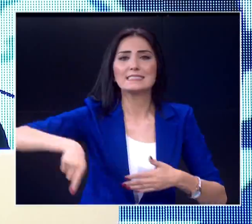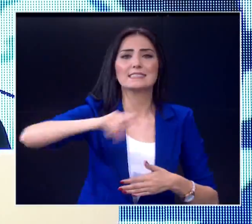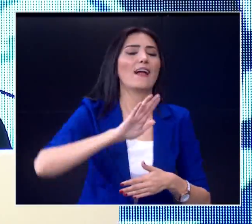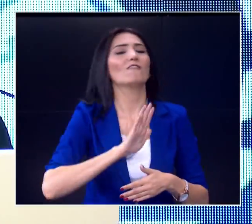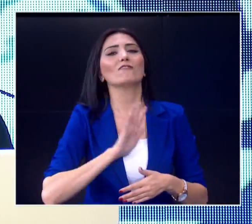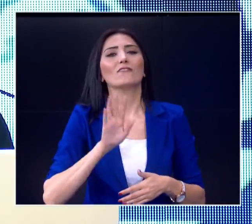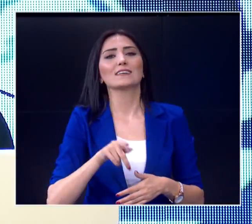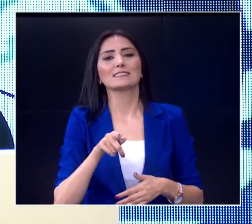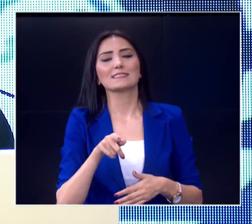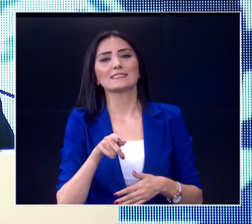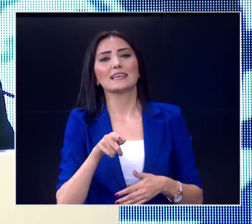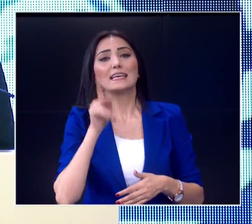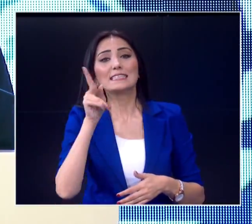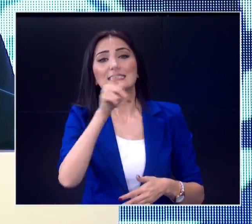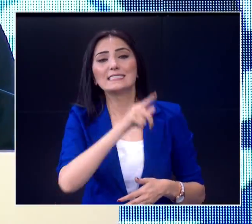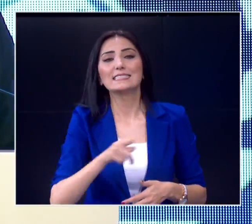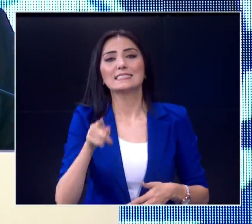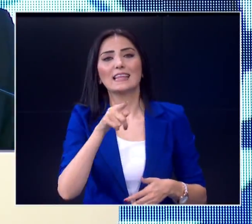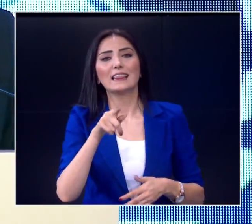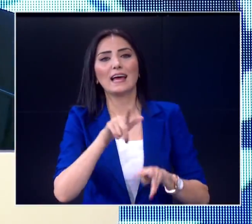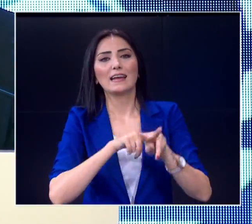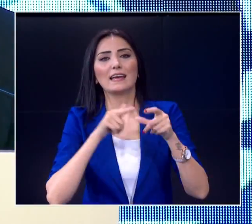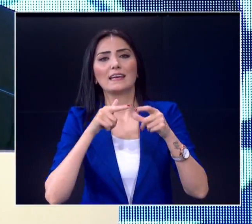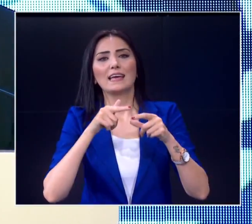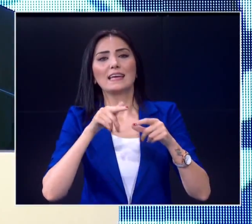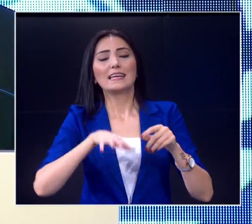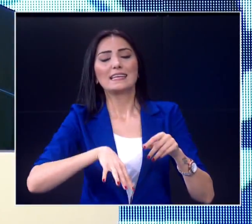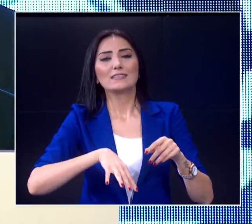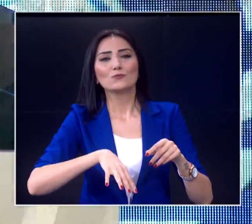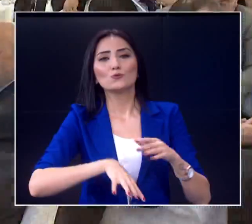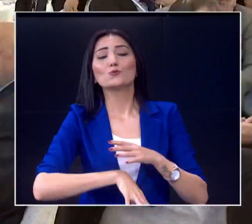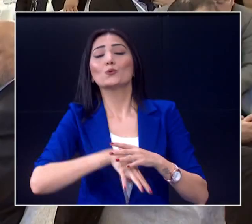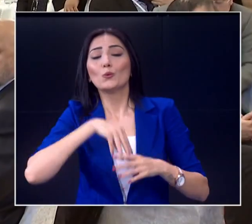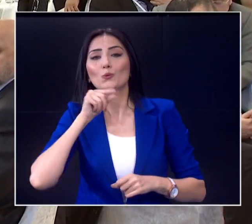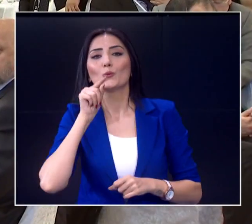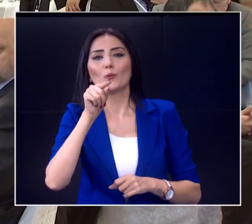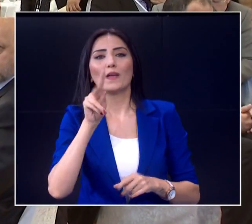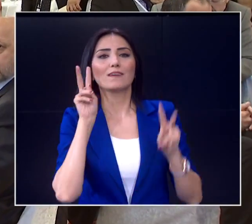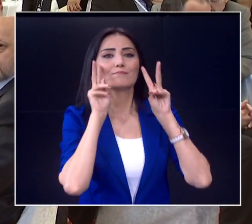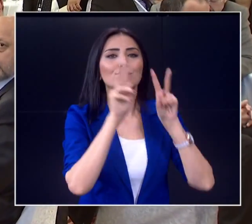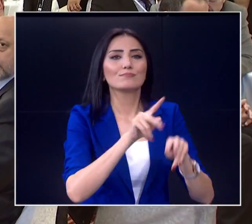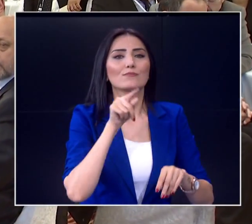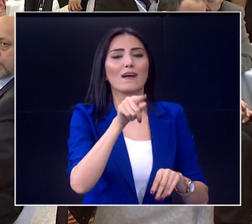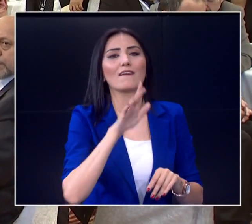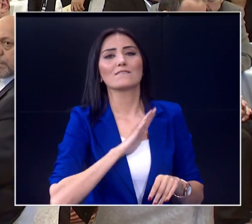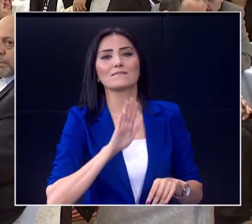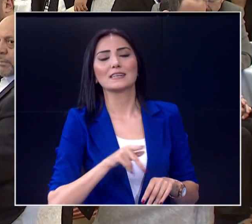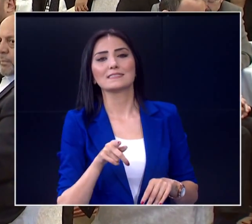varsınız. Sizler yerelin ruhuna hitap ediyorsunuz, nüfuz